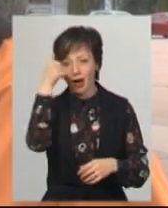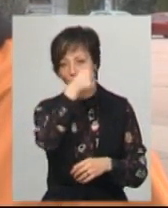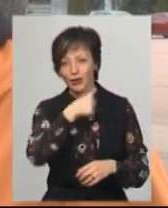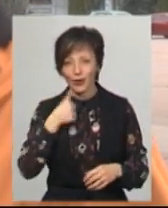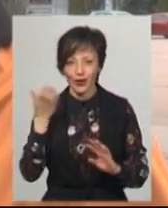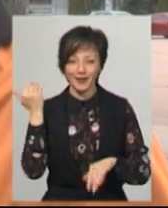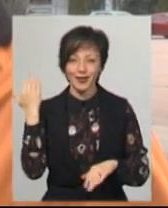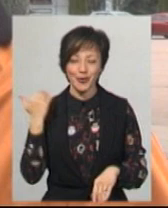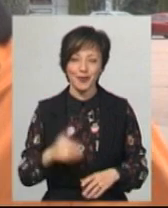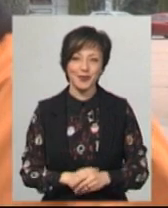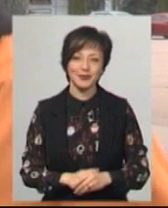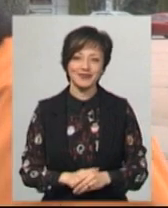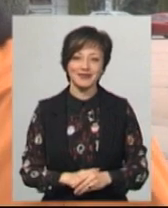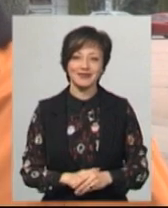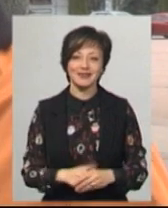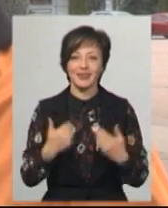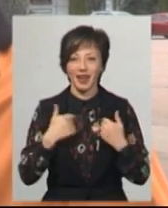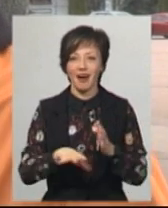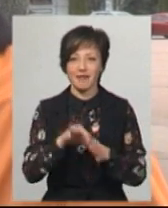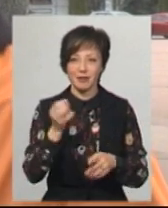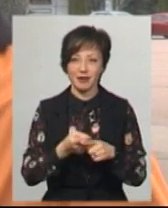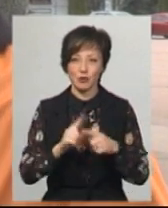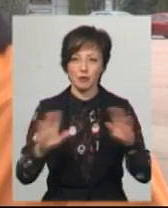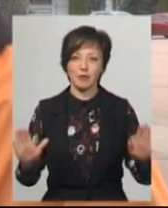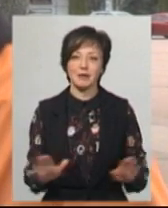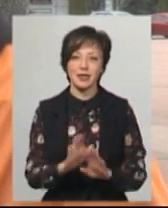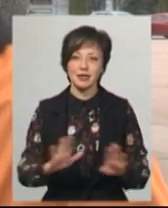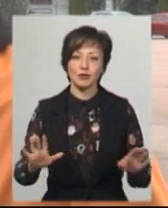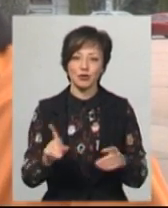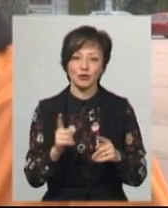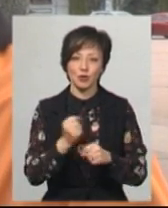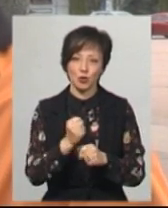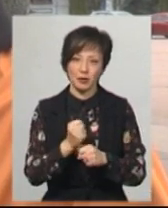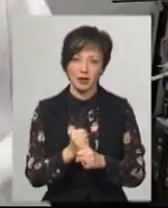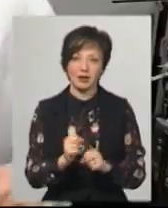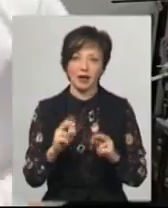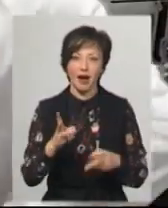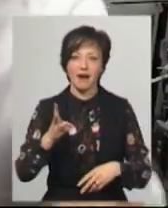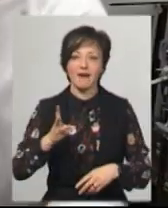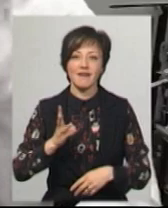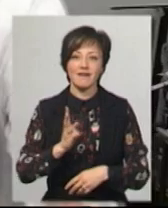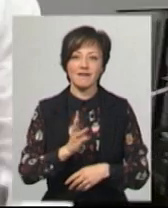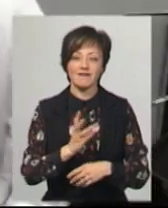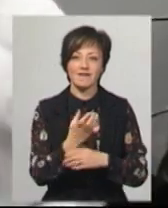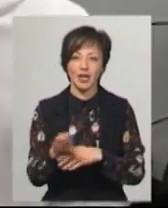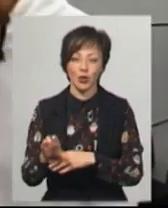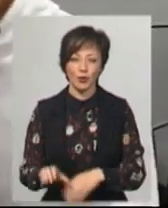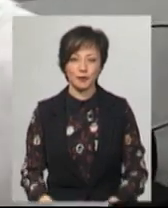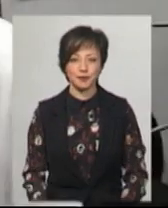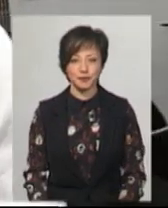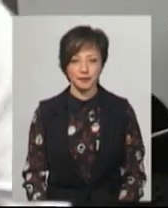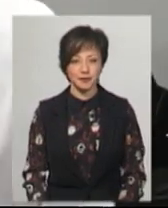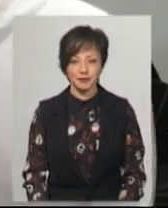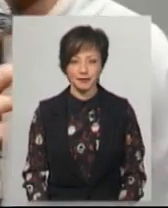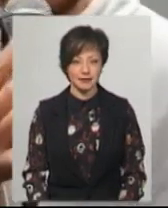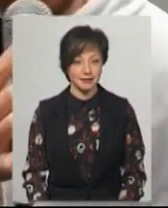тому, і я вибрав цю пісню для того, щоб і зіграти, зробити як відео. У новому «Тартаку» давно